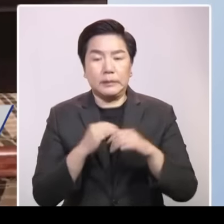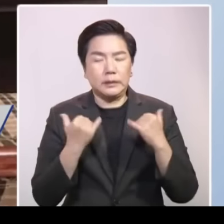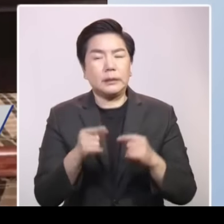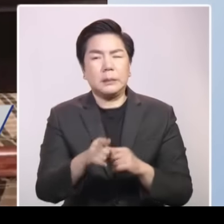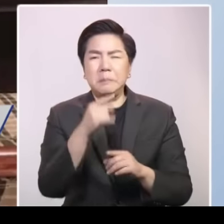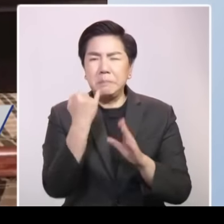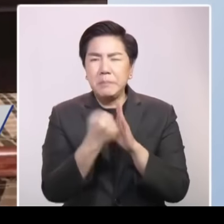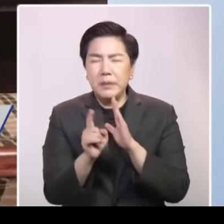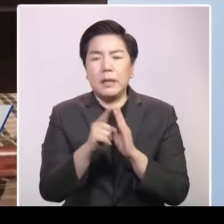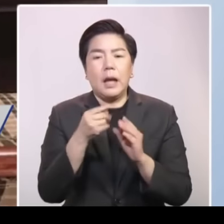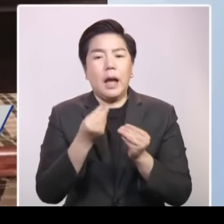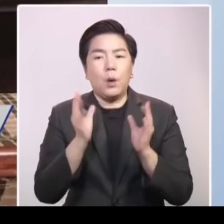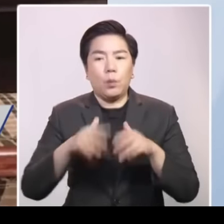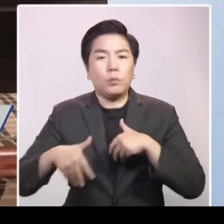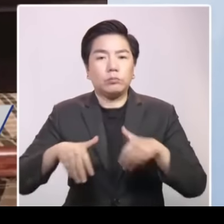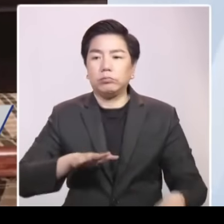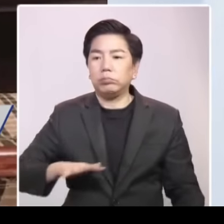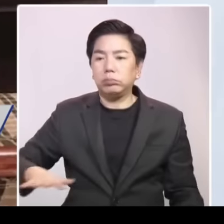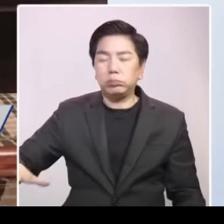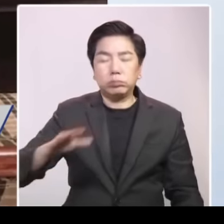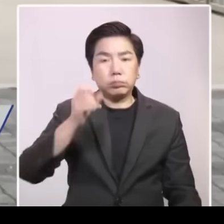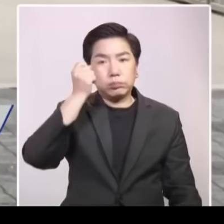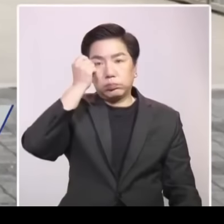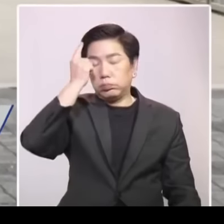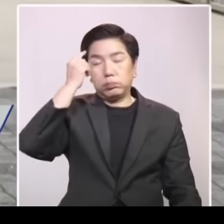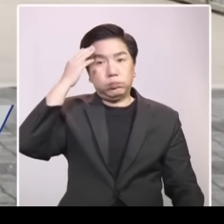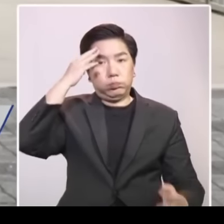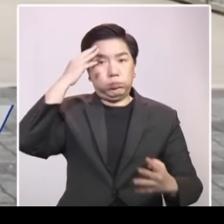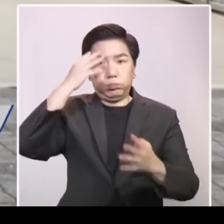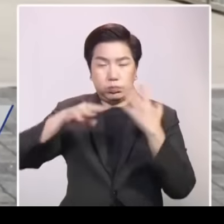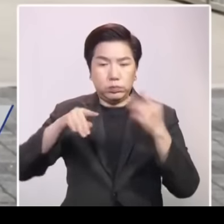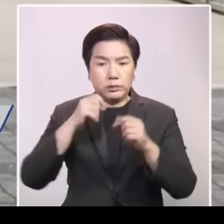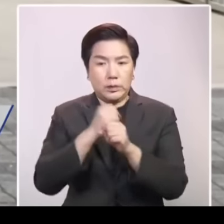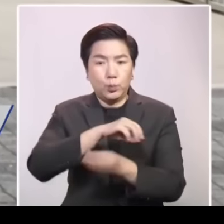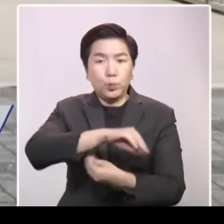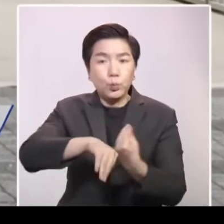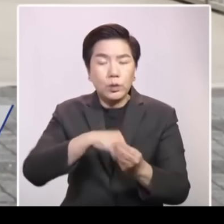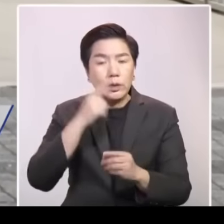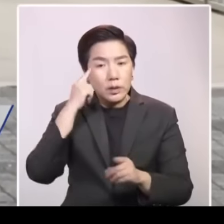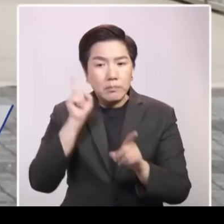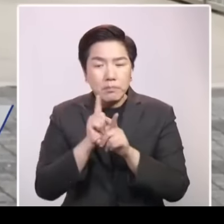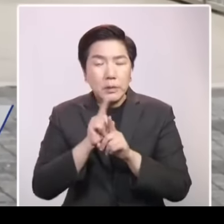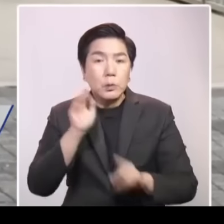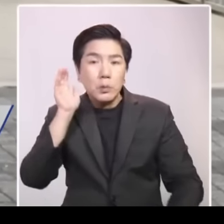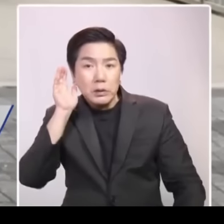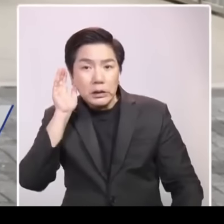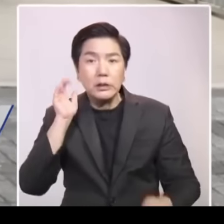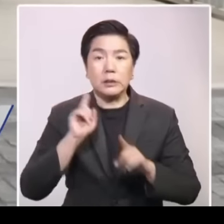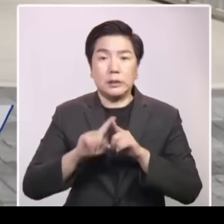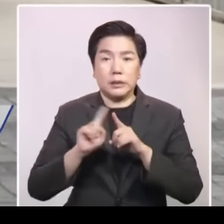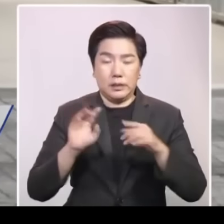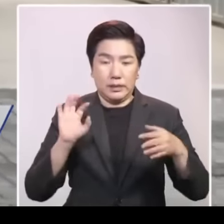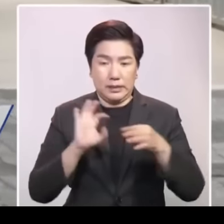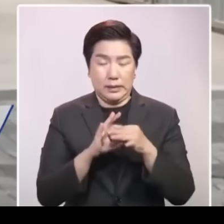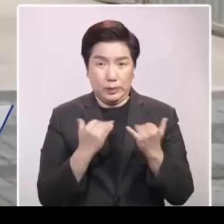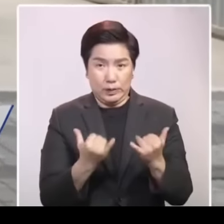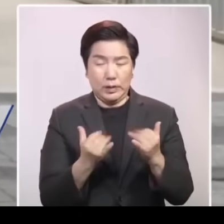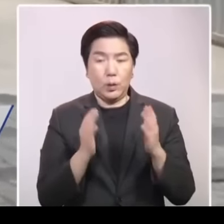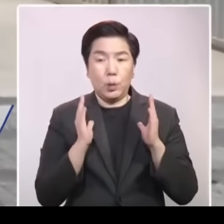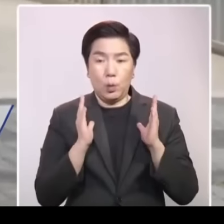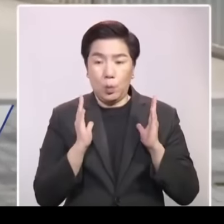ส่วนหนึ่งที่ทำให้คนเนี่ยเข้าใจผิดเรื่องของการการดำเนินธุรกิจเพื่อให้เกิดความน่าเชื่อถือนะ